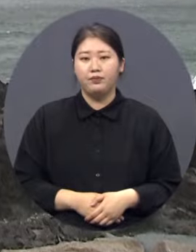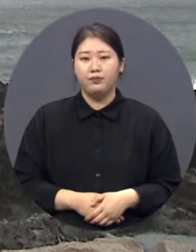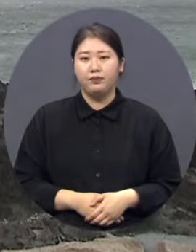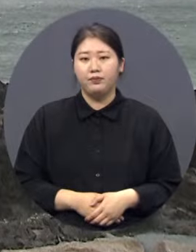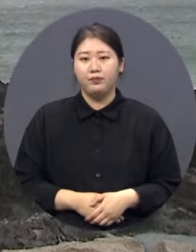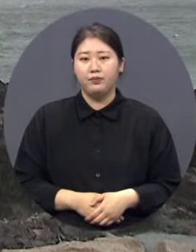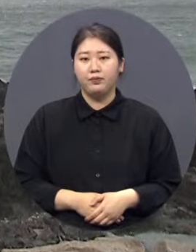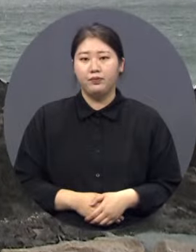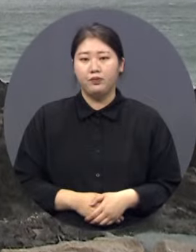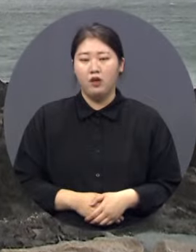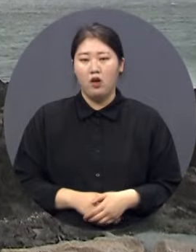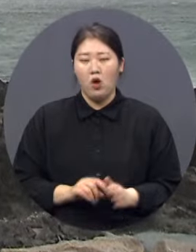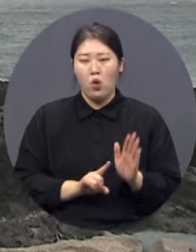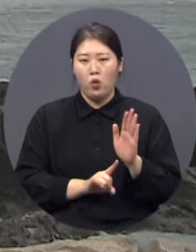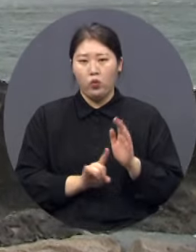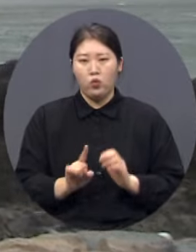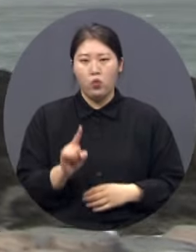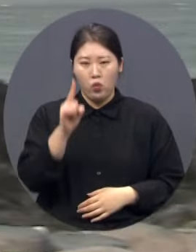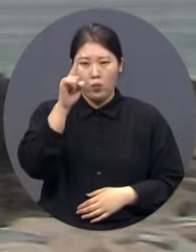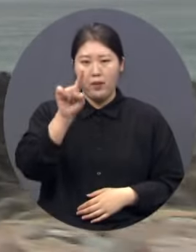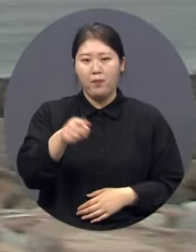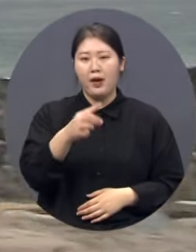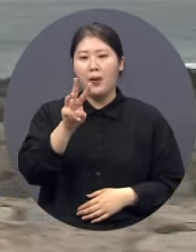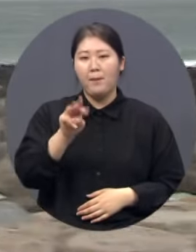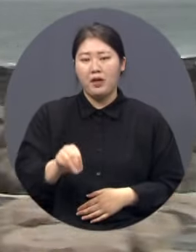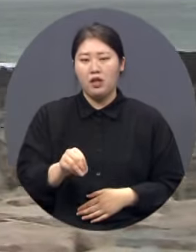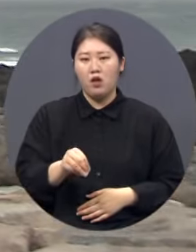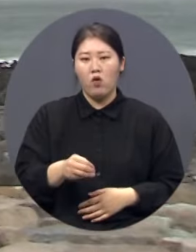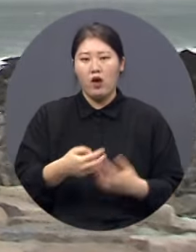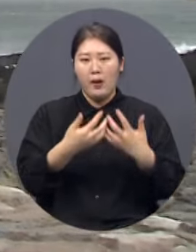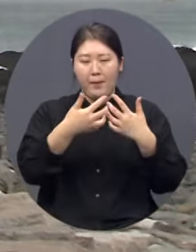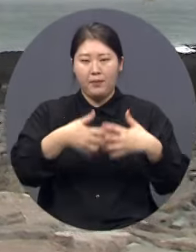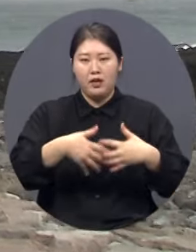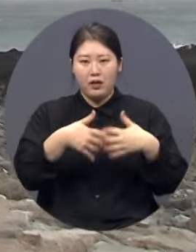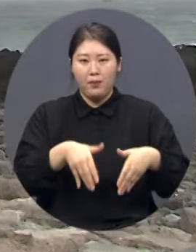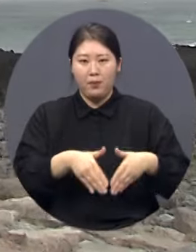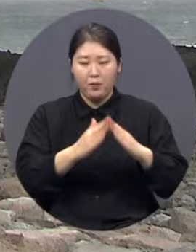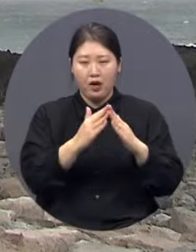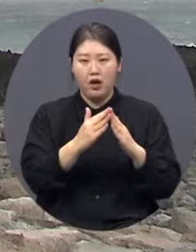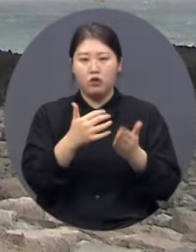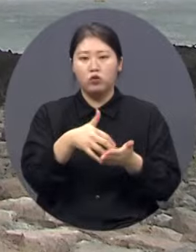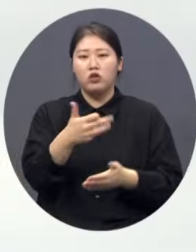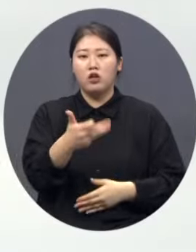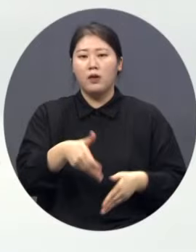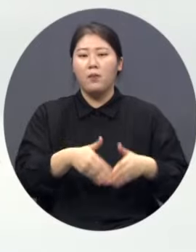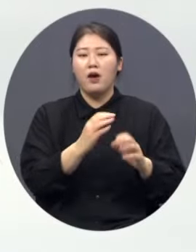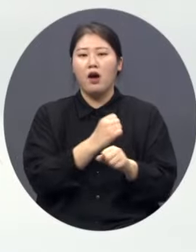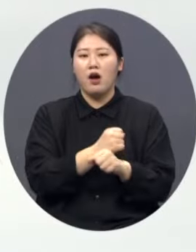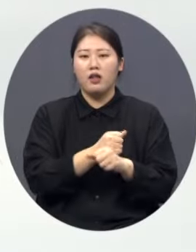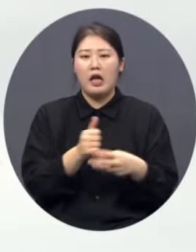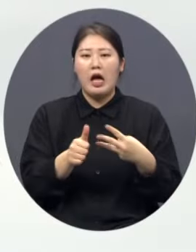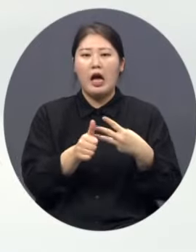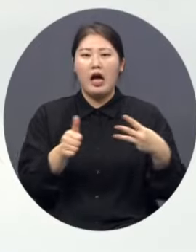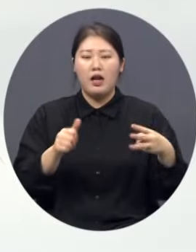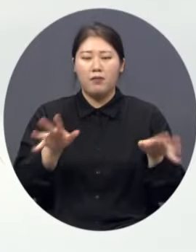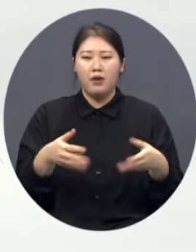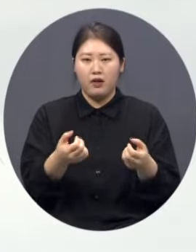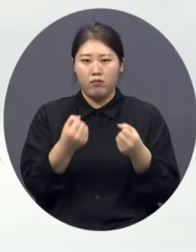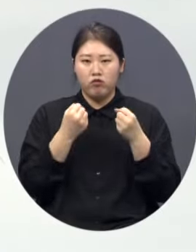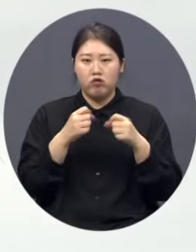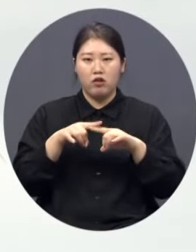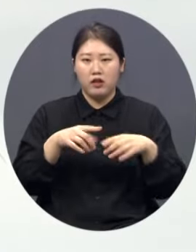기자입니다 높이가 100m 나 되는 발전기 18개를 세우는 한림해상 폭력 발전단지 공사